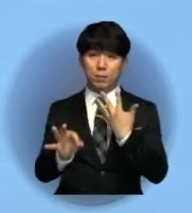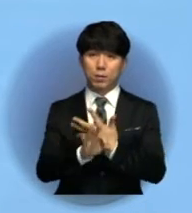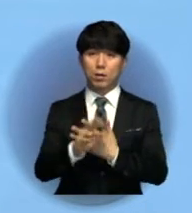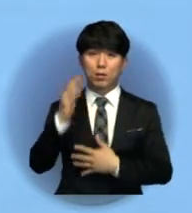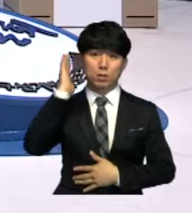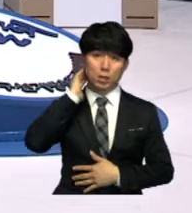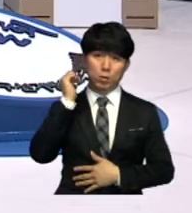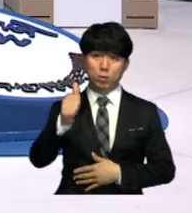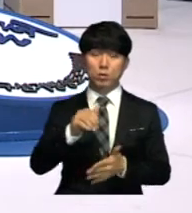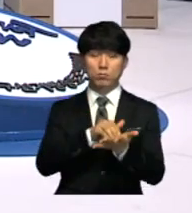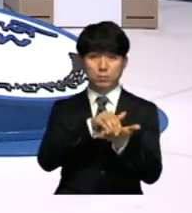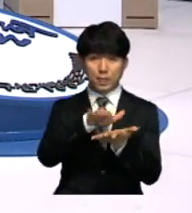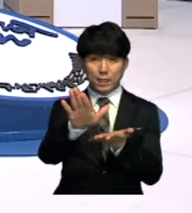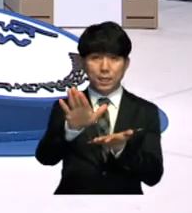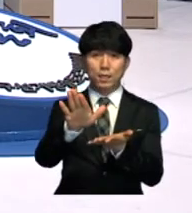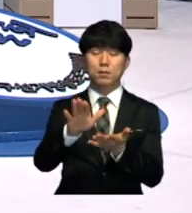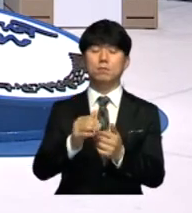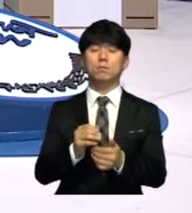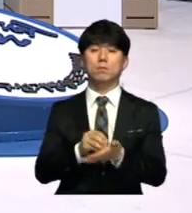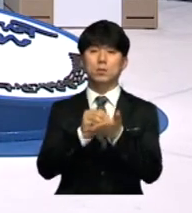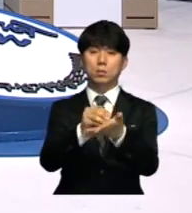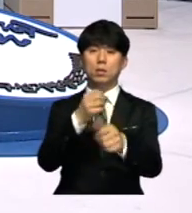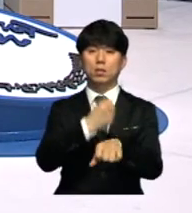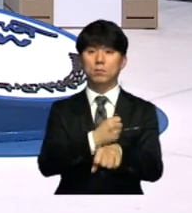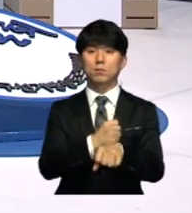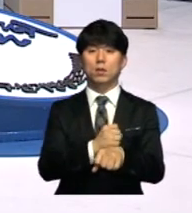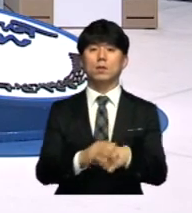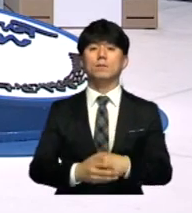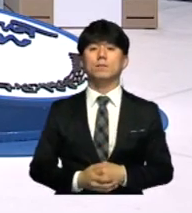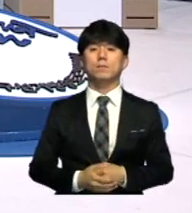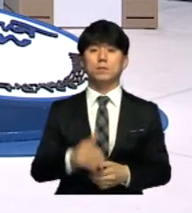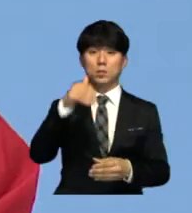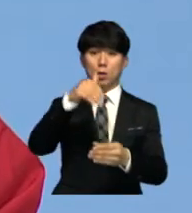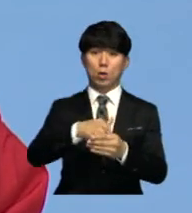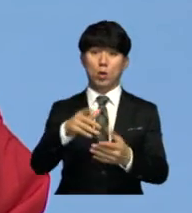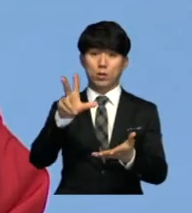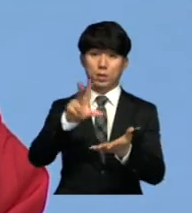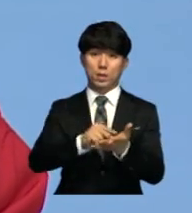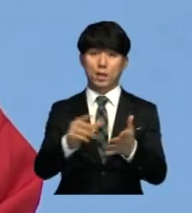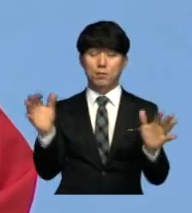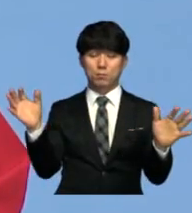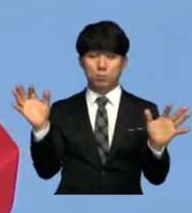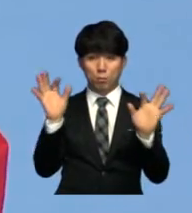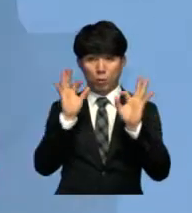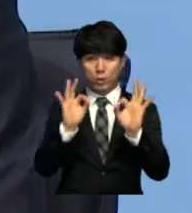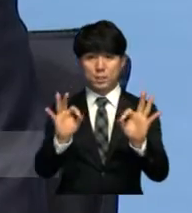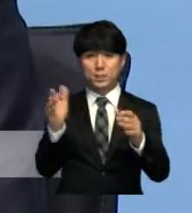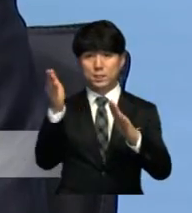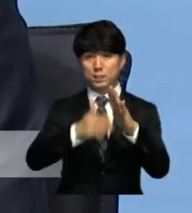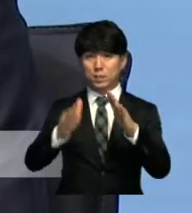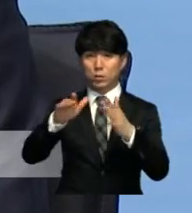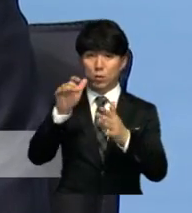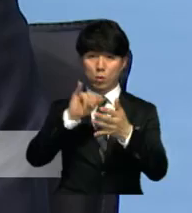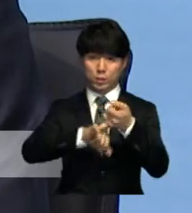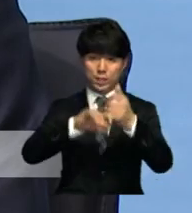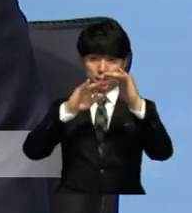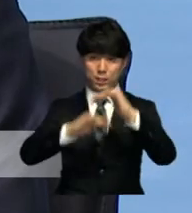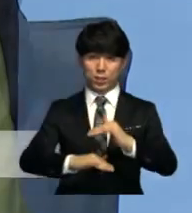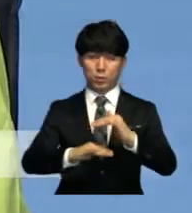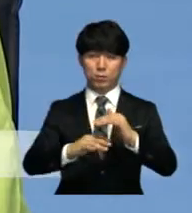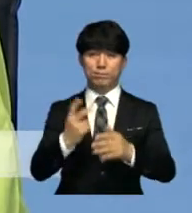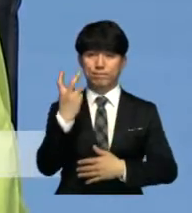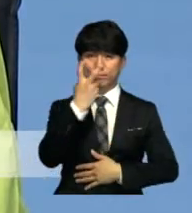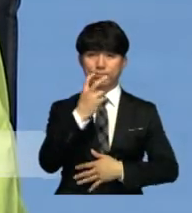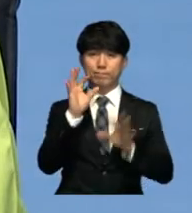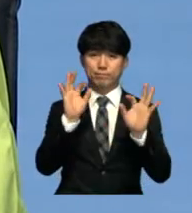제안합니다 선거철이 다가오면 독 주목을 받는 지역현안 묵은 현안을 해결할 일꾼을 뽑는 선거가 코앞으로